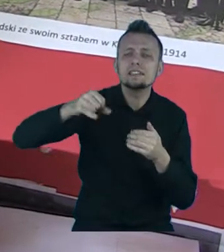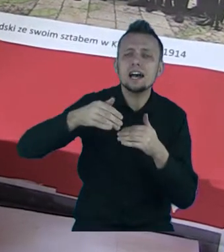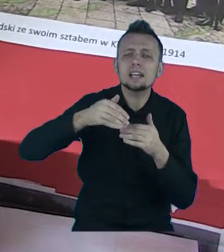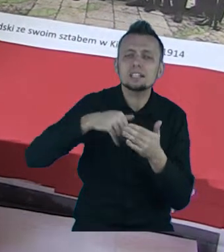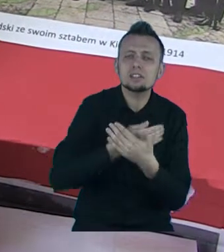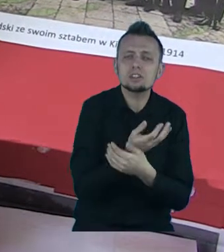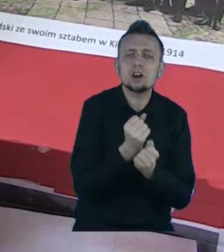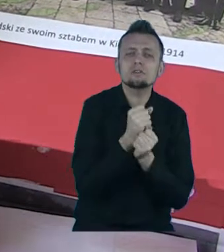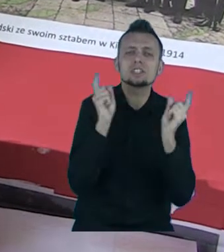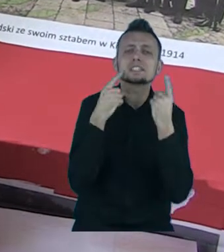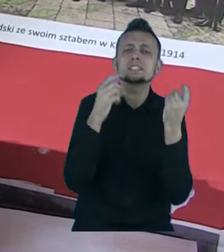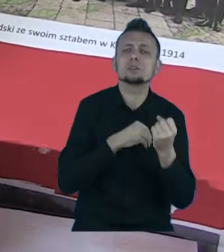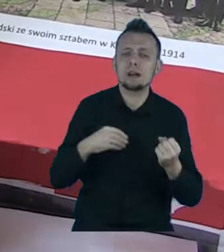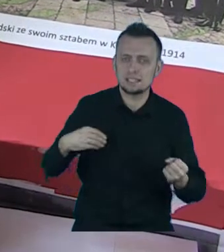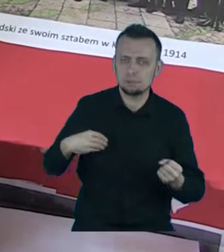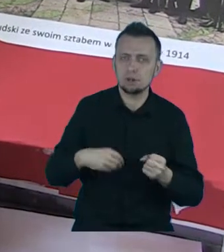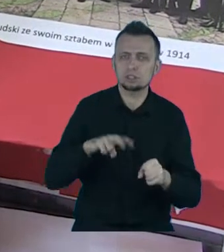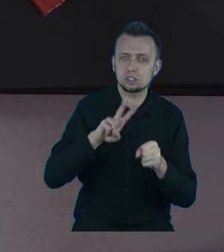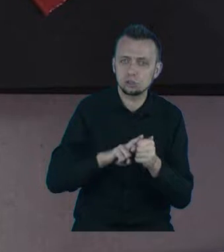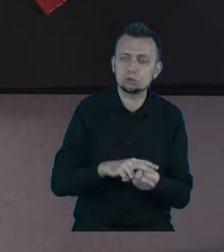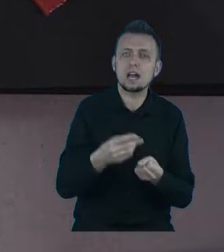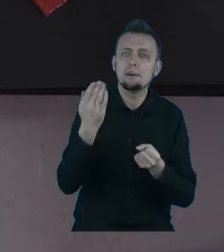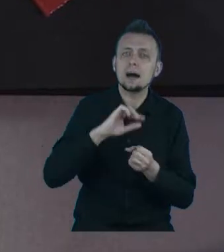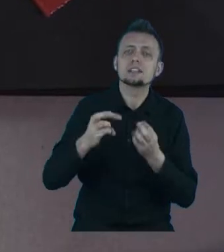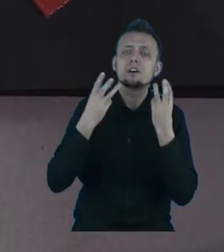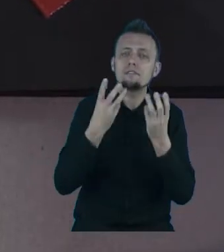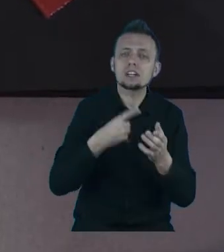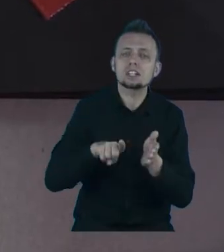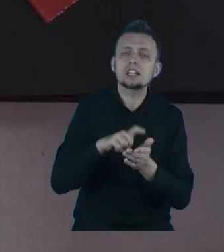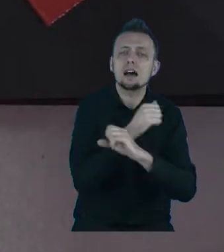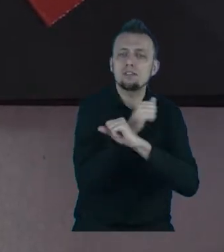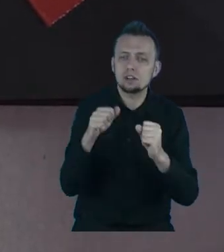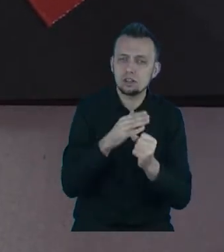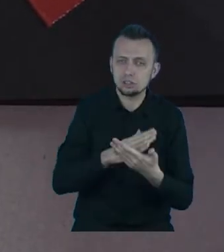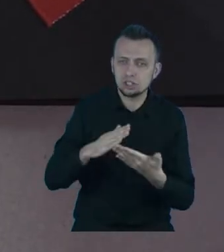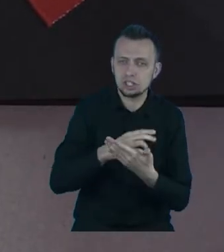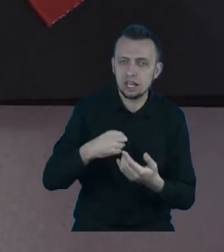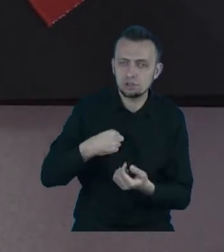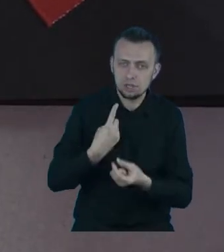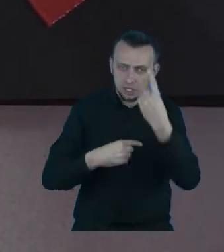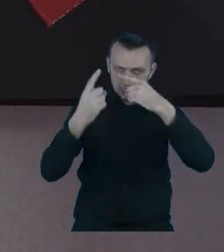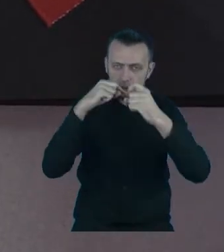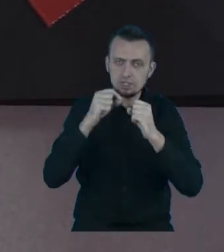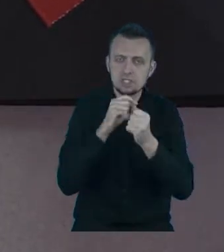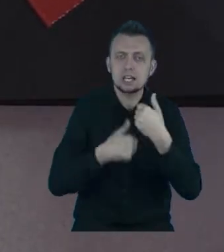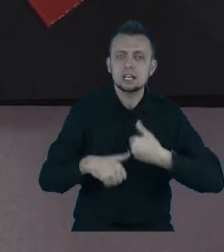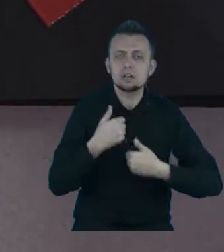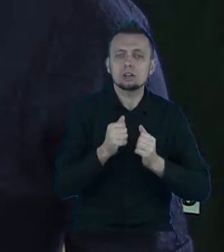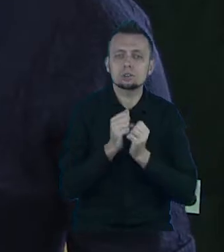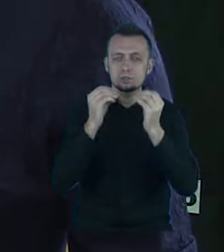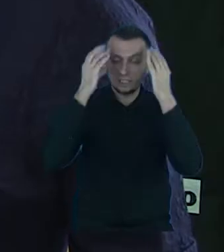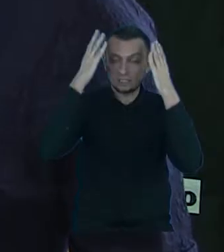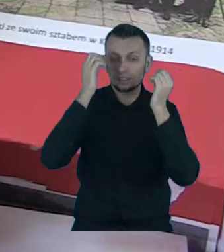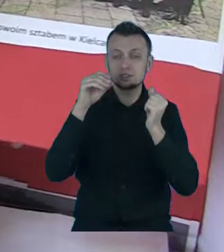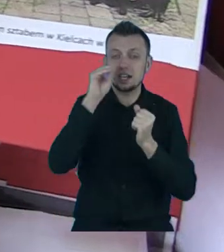wiążą. Jak Pani ocenia odbiór tego konkursu? Myślę, że był zaskoczeniem, bo na labbooka i jeszcze takiego konkursu tutaj w